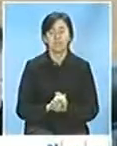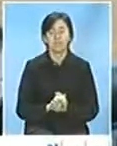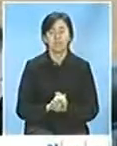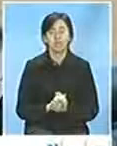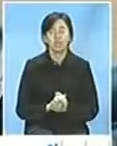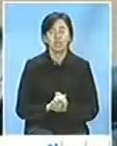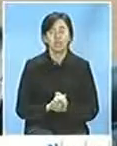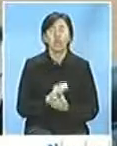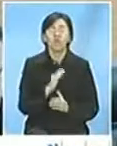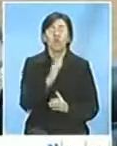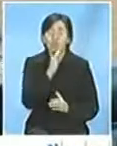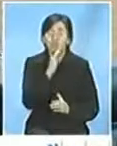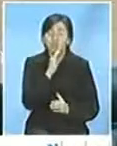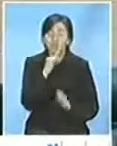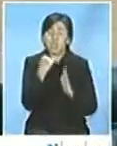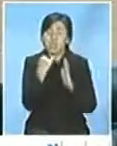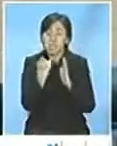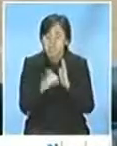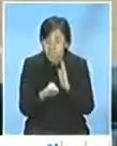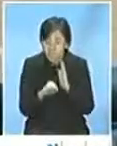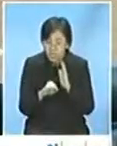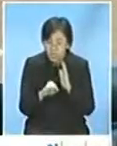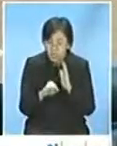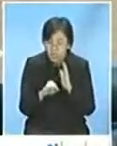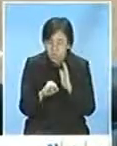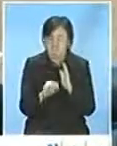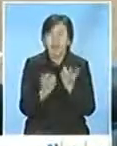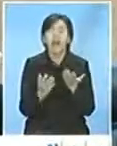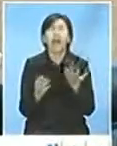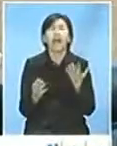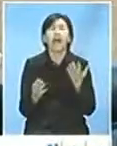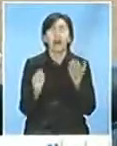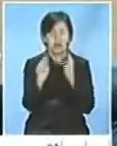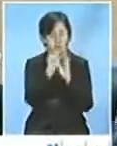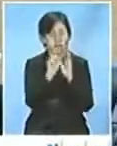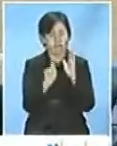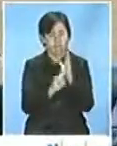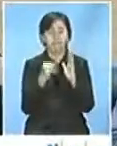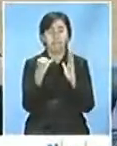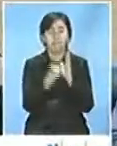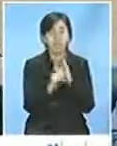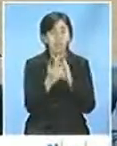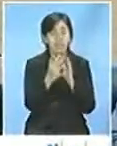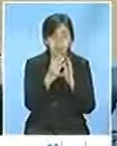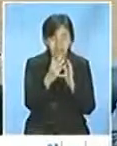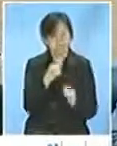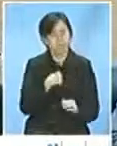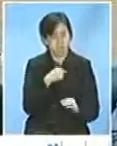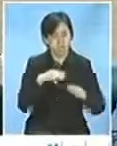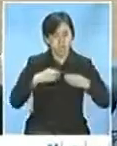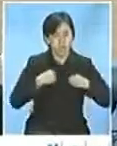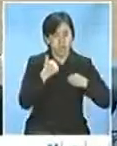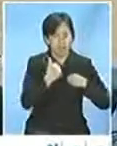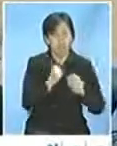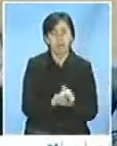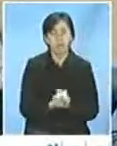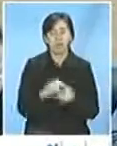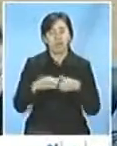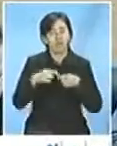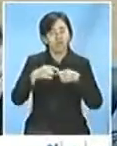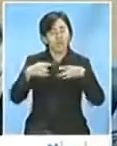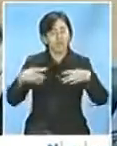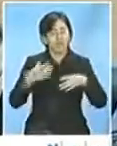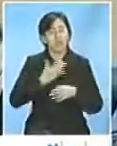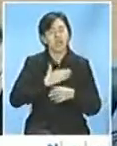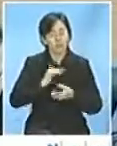ให้กับการนิรโทษกรรมในความผิดที่นิรโทษได้พรรคฝ่ายค้านยินดีที่